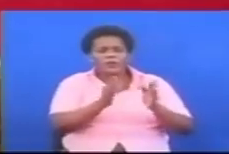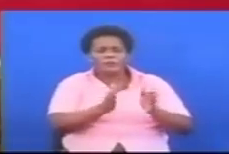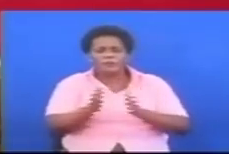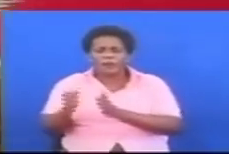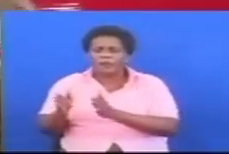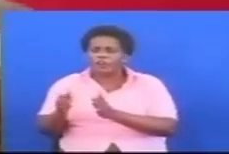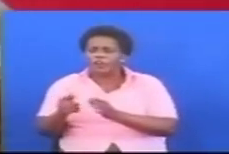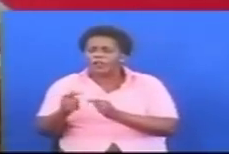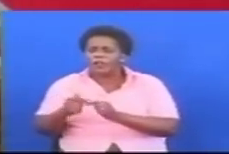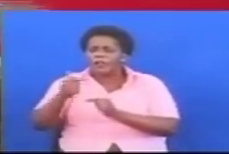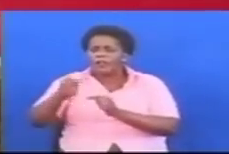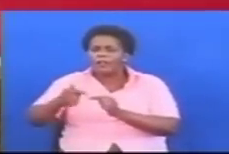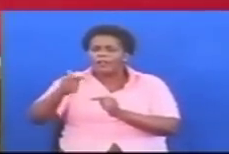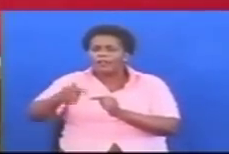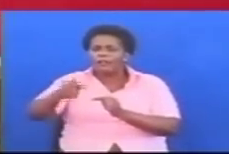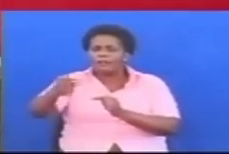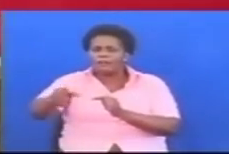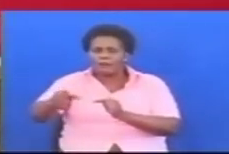matumizi ya maji,